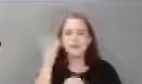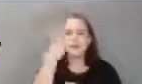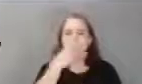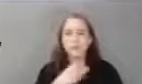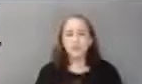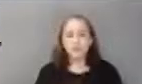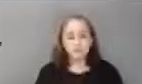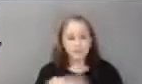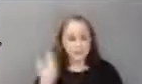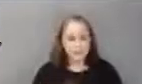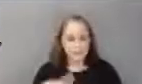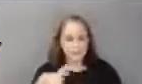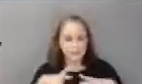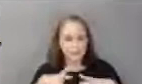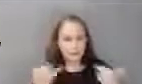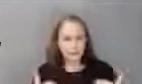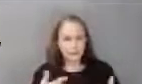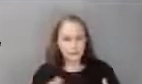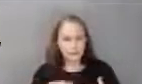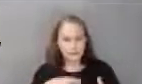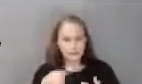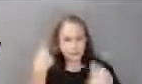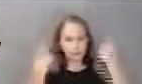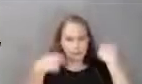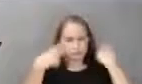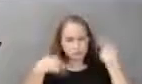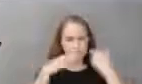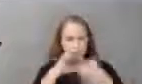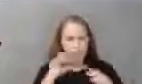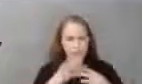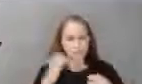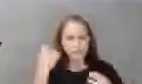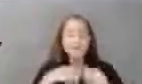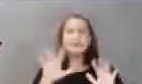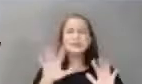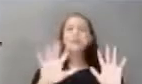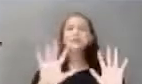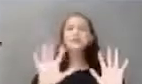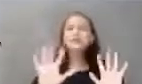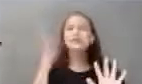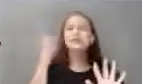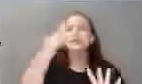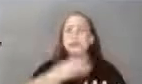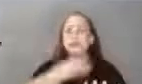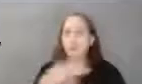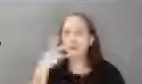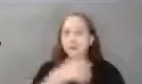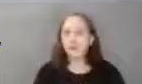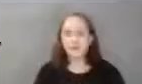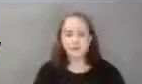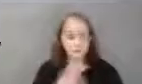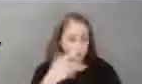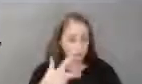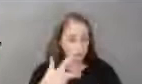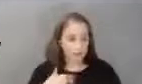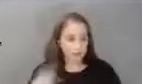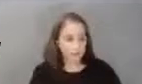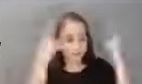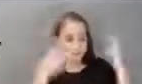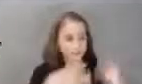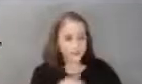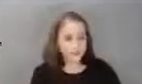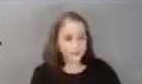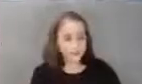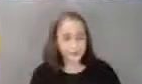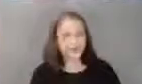para manggulo. Sa ngayon ay for cleaning and for repainting muna ang nasabing tren.